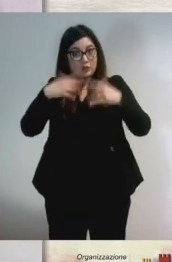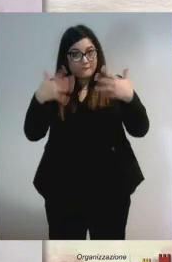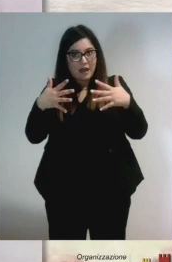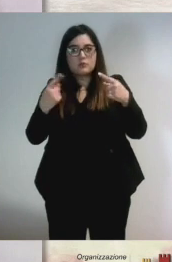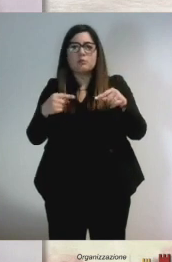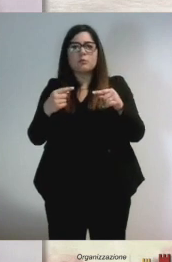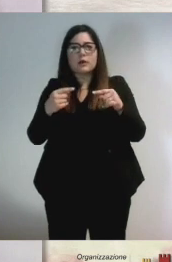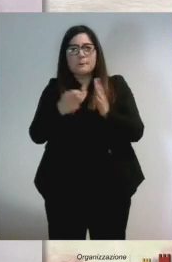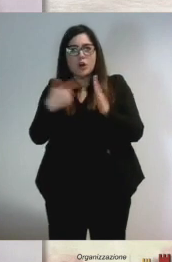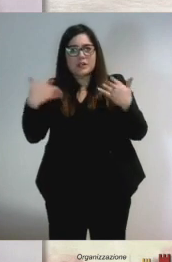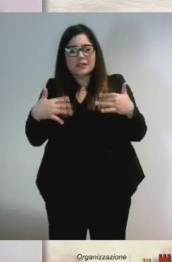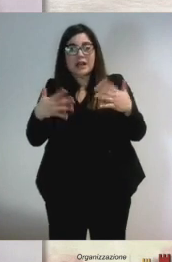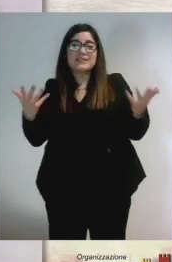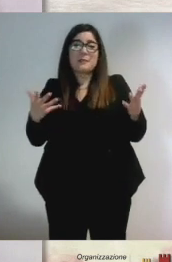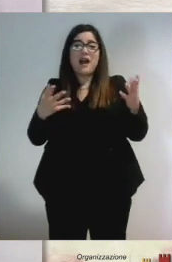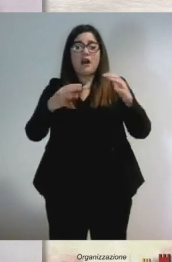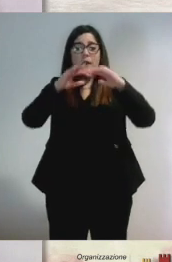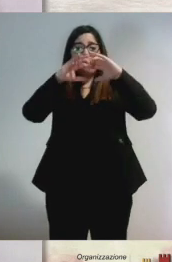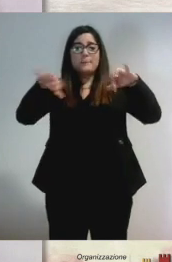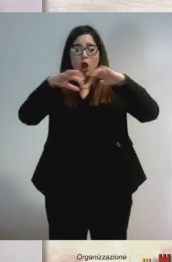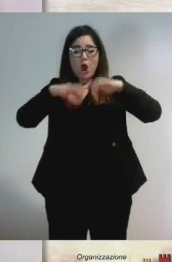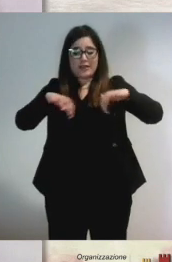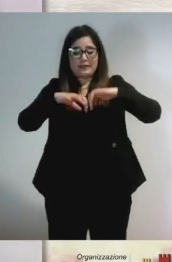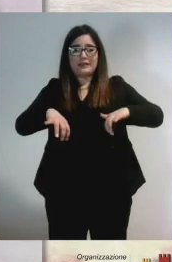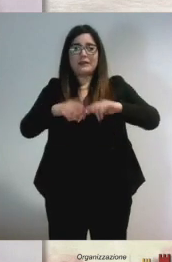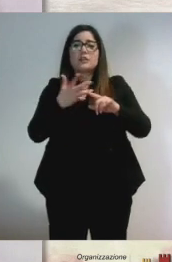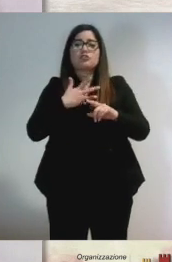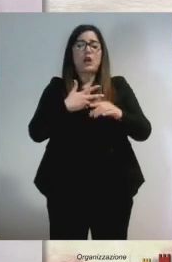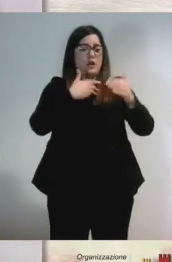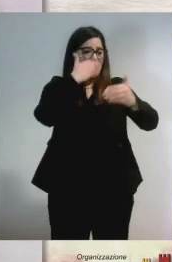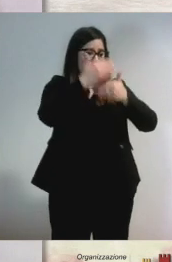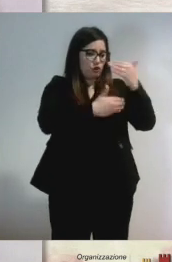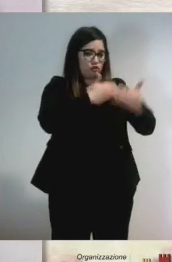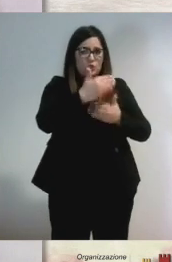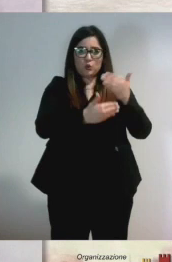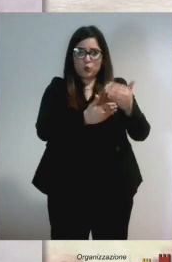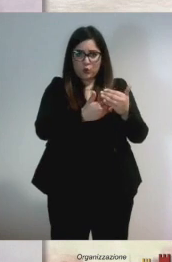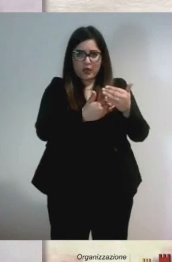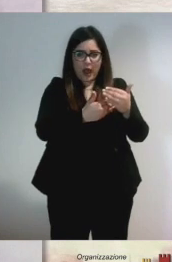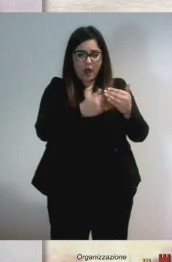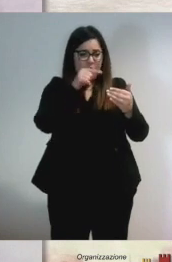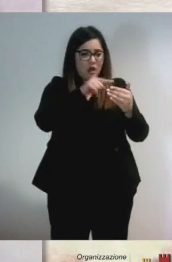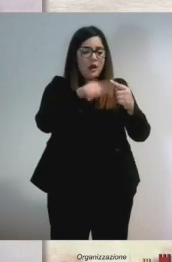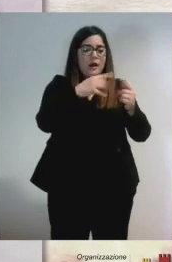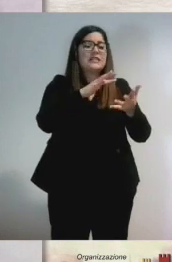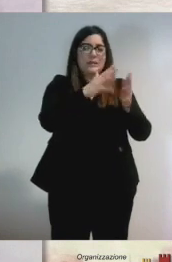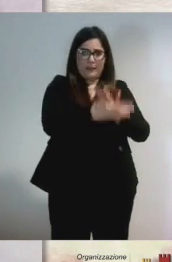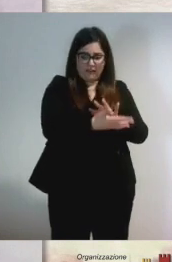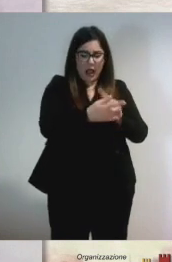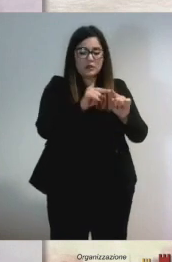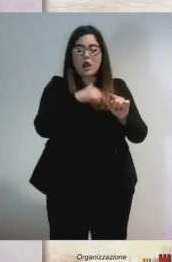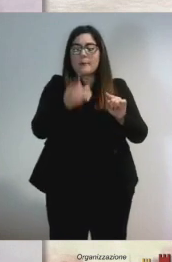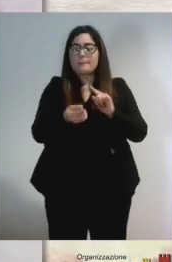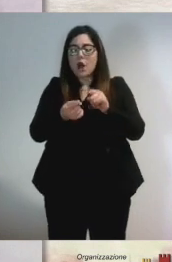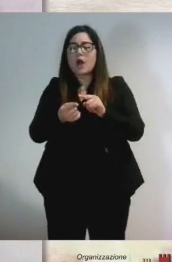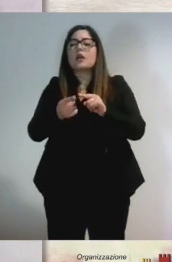a blocchi cioè viene semplificata la procedura per il parere della sovrintendenza viene semplificata la procedura per la valutazione